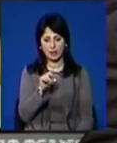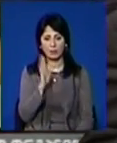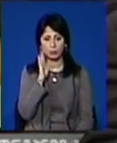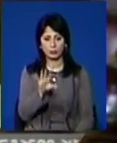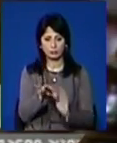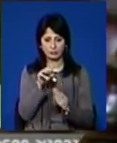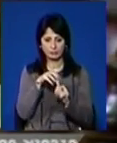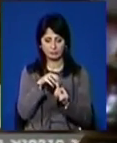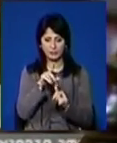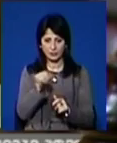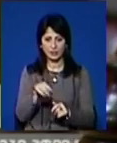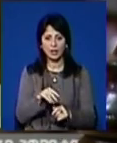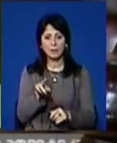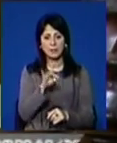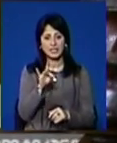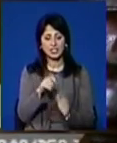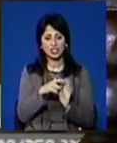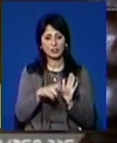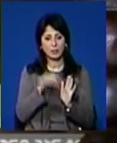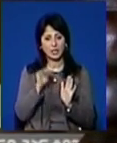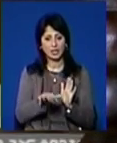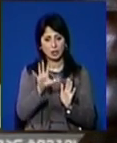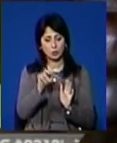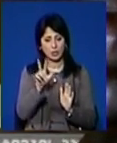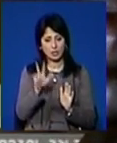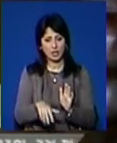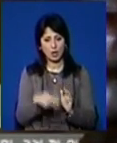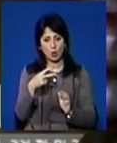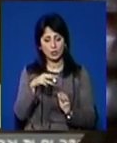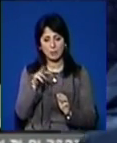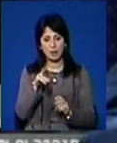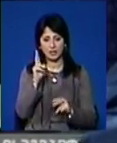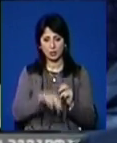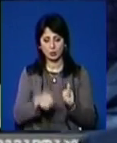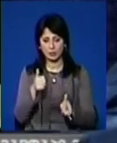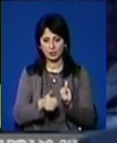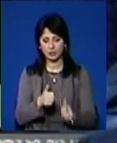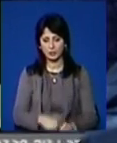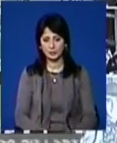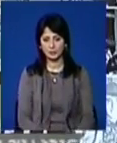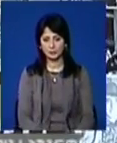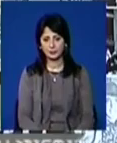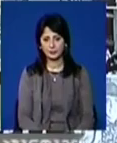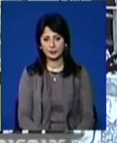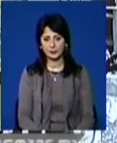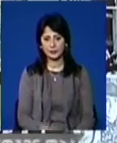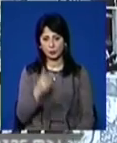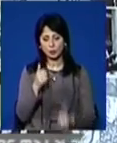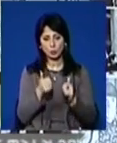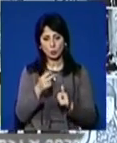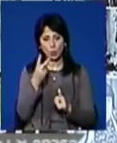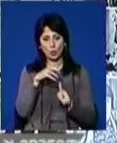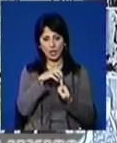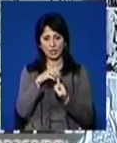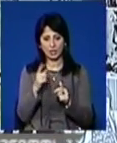არაბიძე ლიდერობენ. ტურნირის საპრიზო ფონდი 17500 ლარია. შეჯიბრი 20 მარტს დასრულდება. ორი ტურის შემდეგ ორი